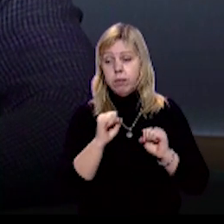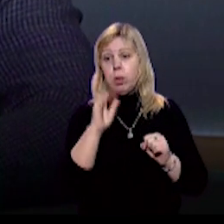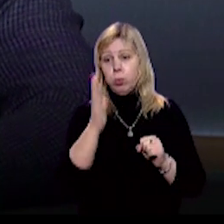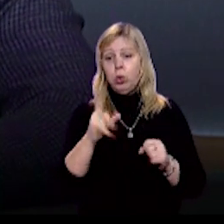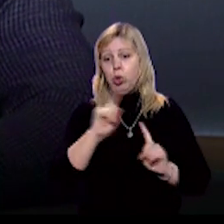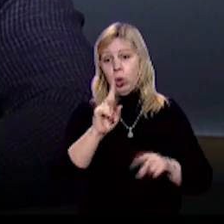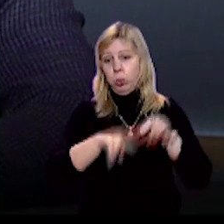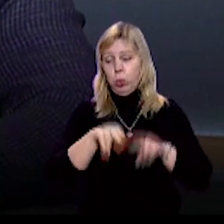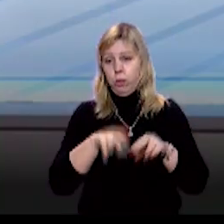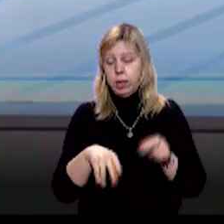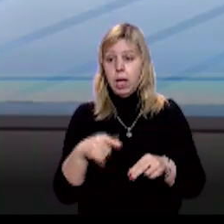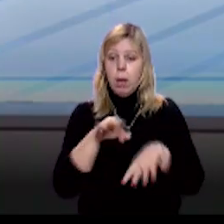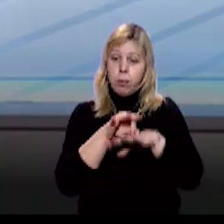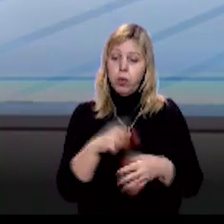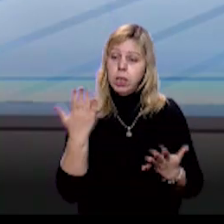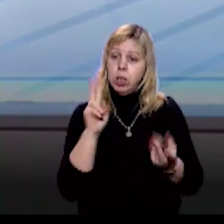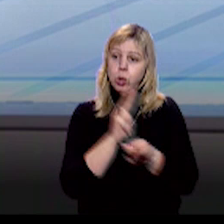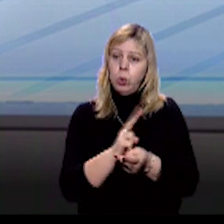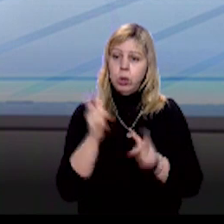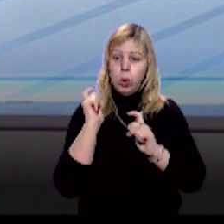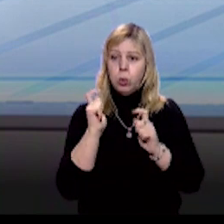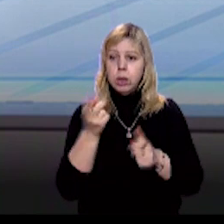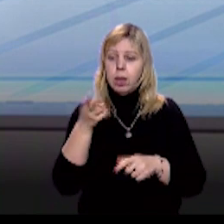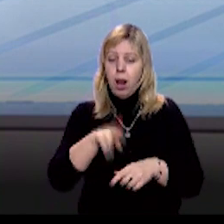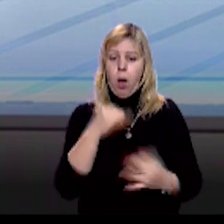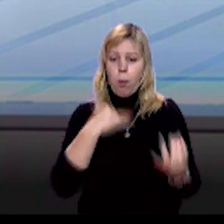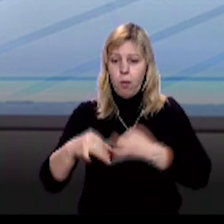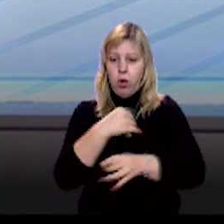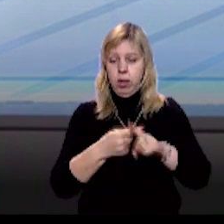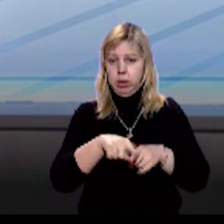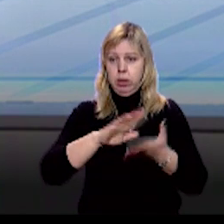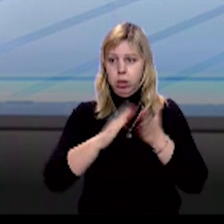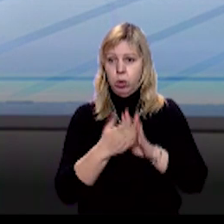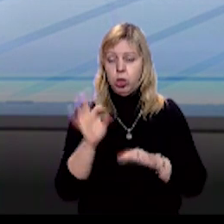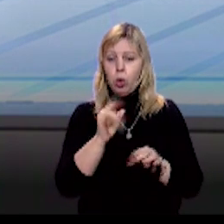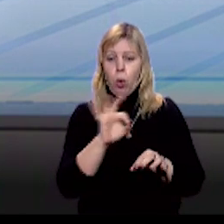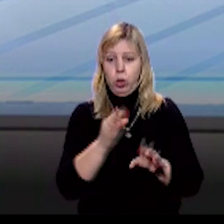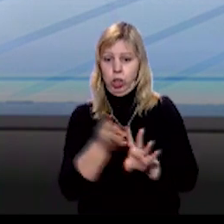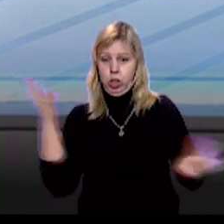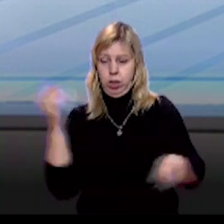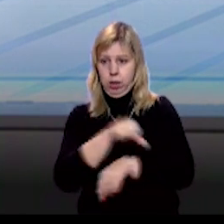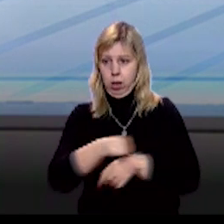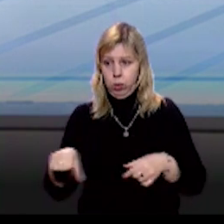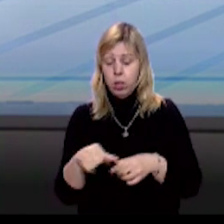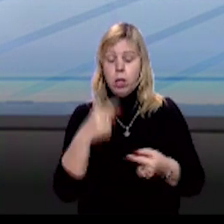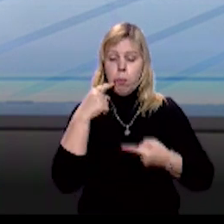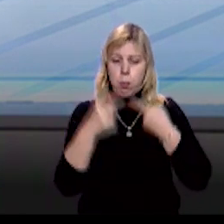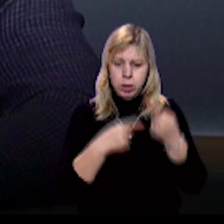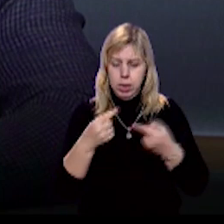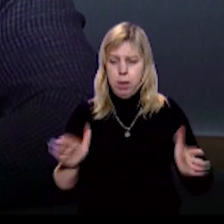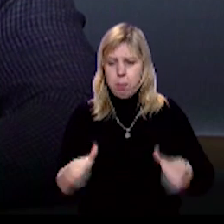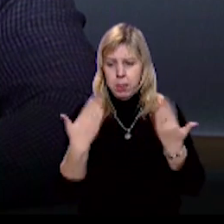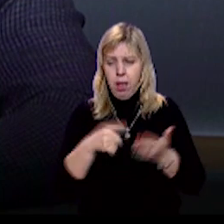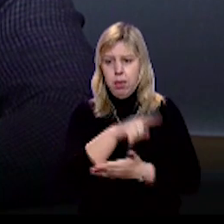щось будувати. Чи проводяться якісь зустрічі із перевізниками для обговорення цієї ситуації щодо черг, до прикладу, на кордоні? Постійно піднімаємо